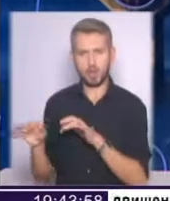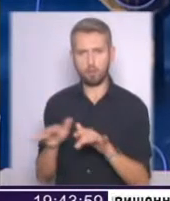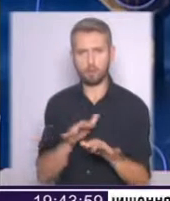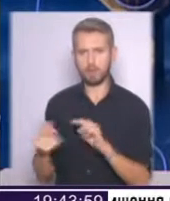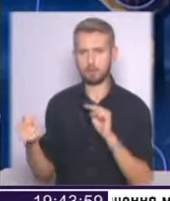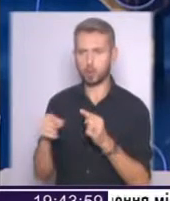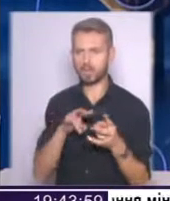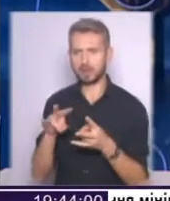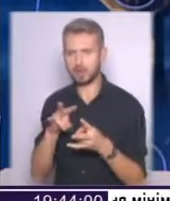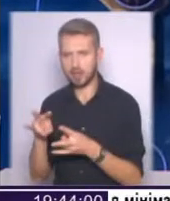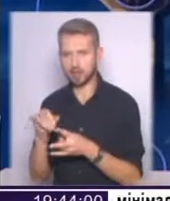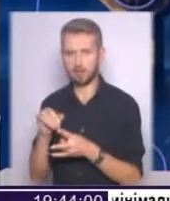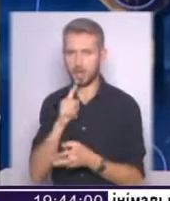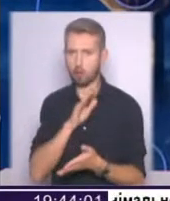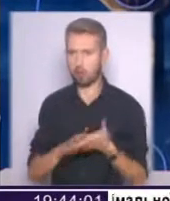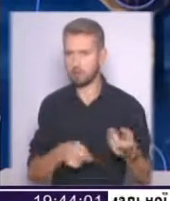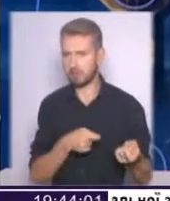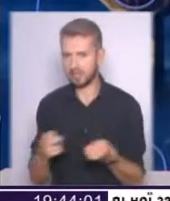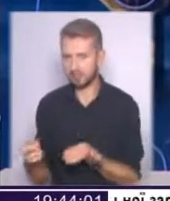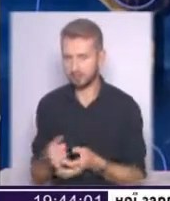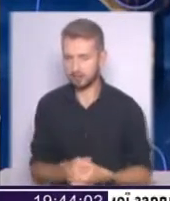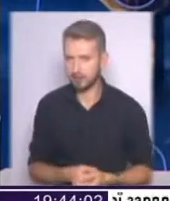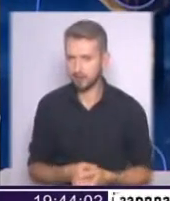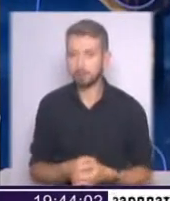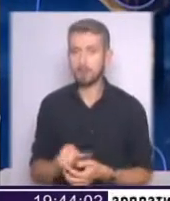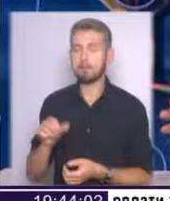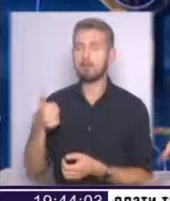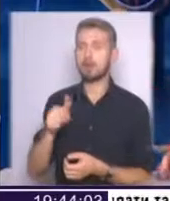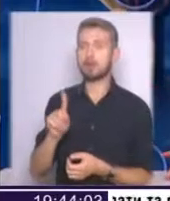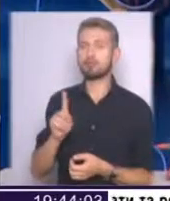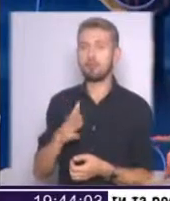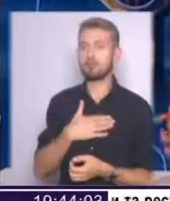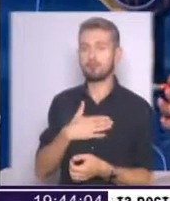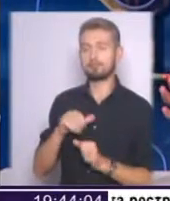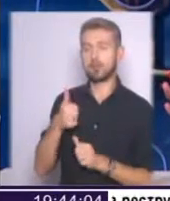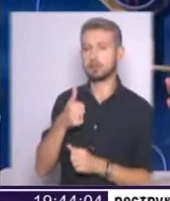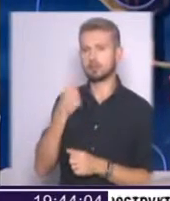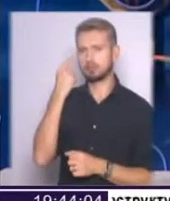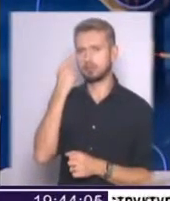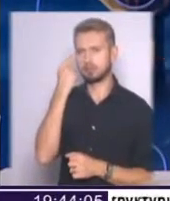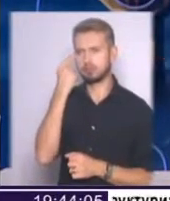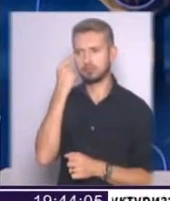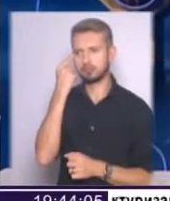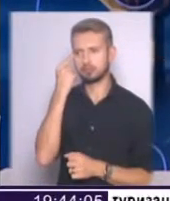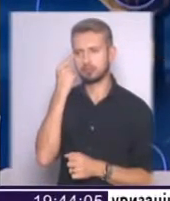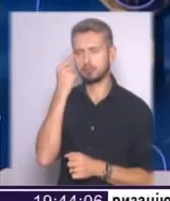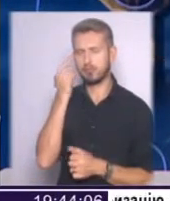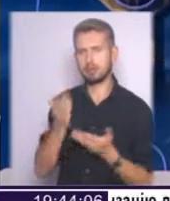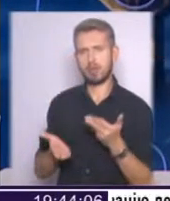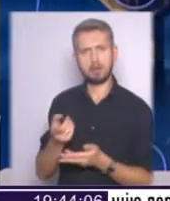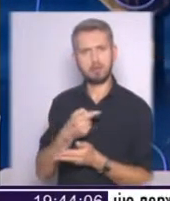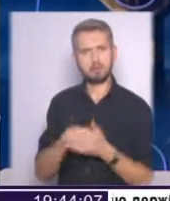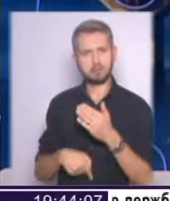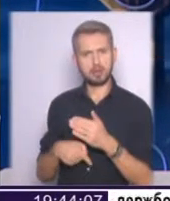проти диверсантів та контрабандистів. Ну, от перше, що моя перша реакція. Ну, якщо ми